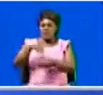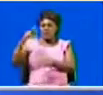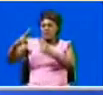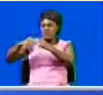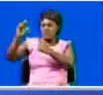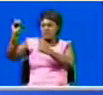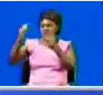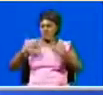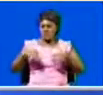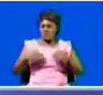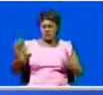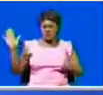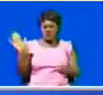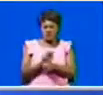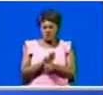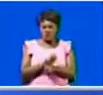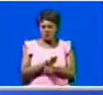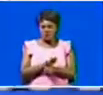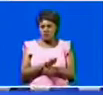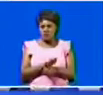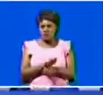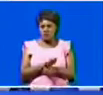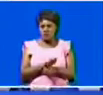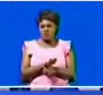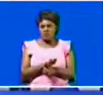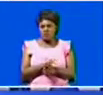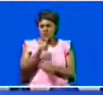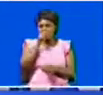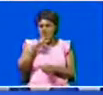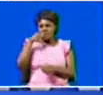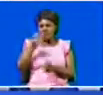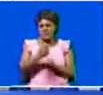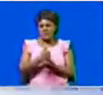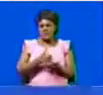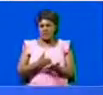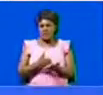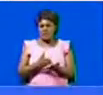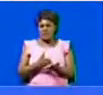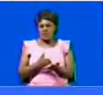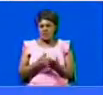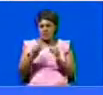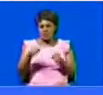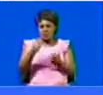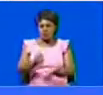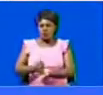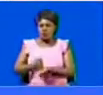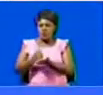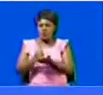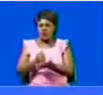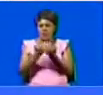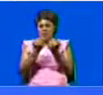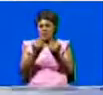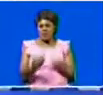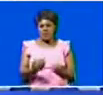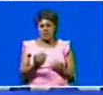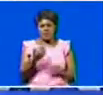wa Gikomba imejaa hadi pomoni. And as a private sector actor in this sector, if you're able to lend a hand, we require some